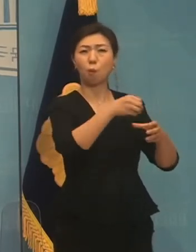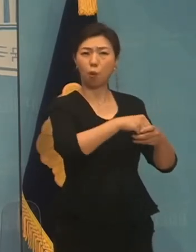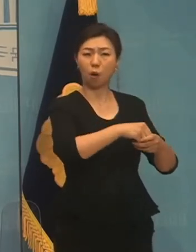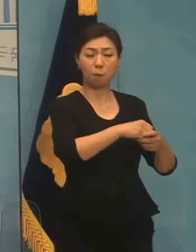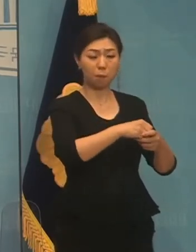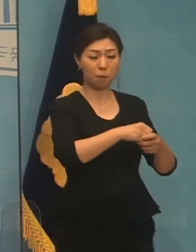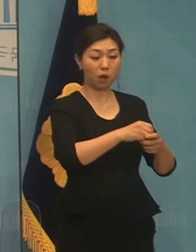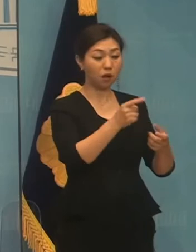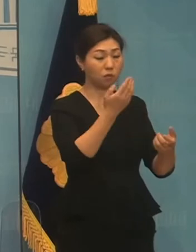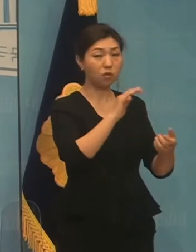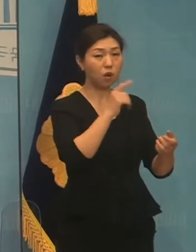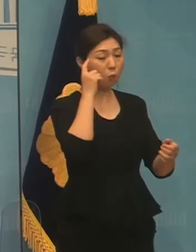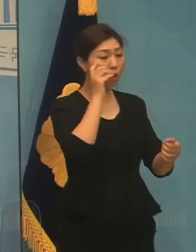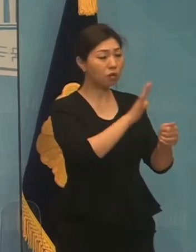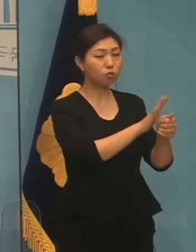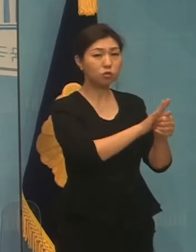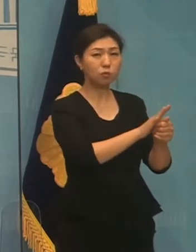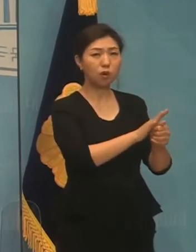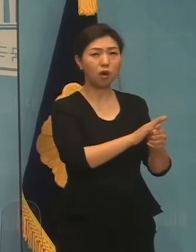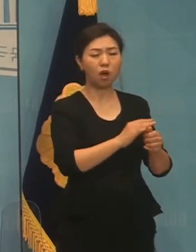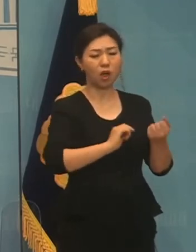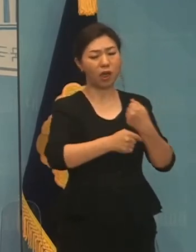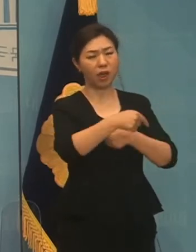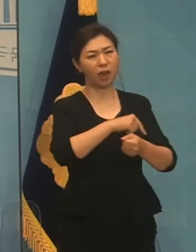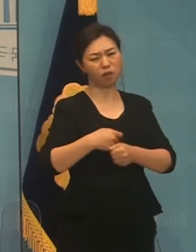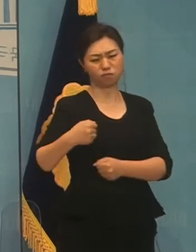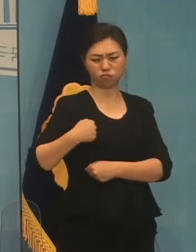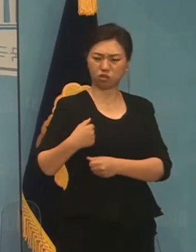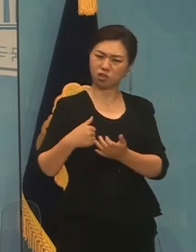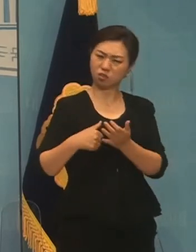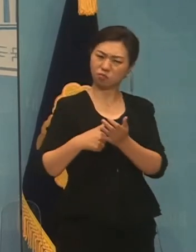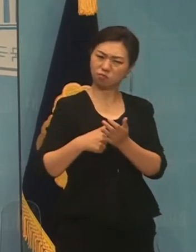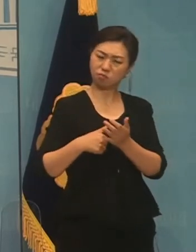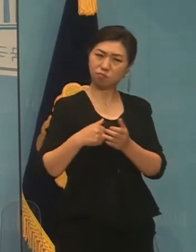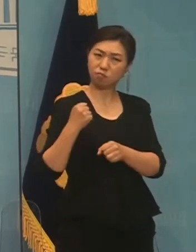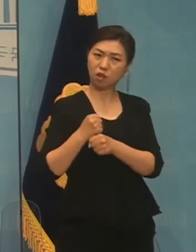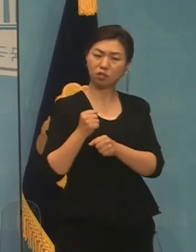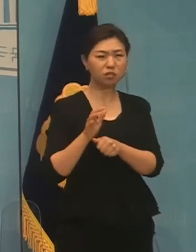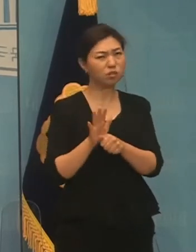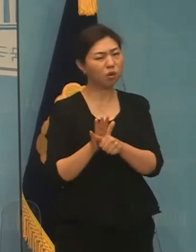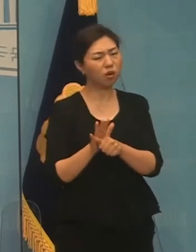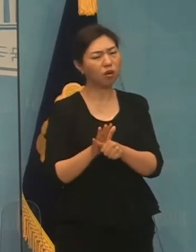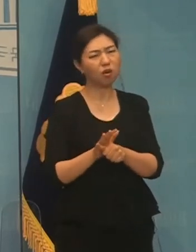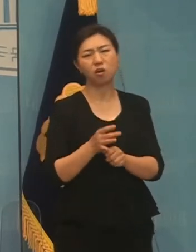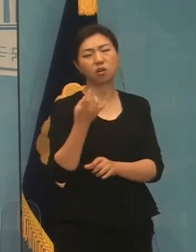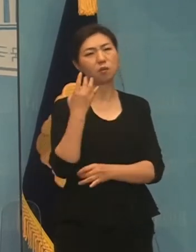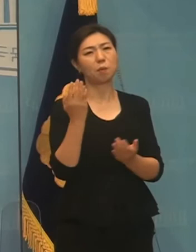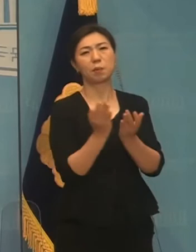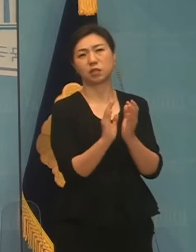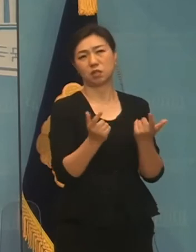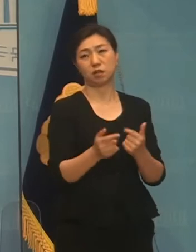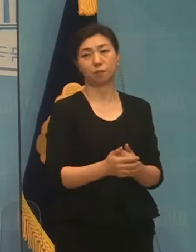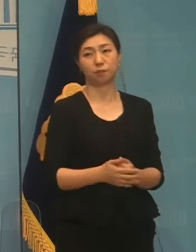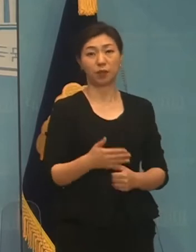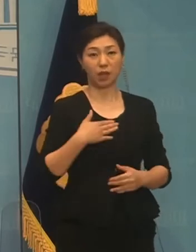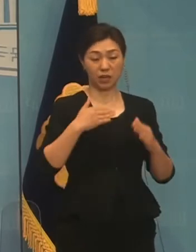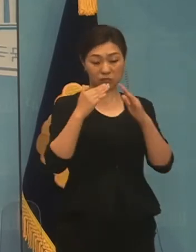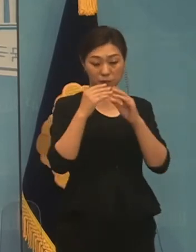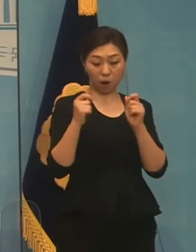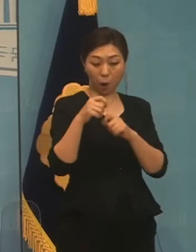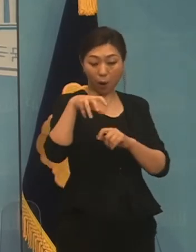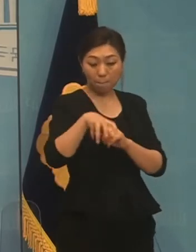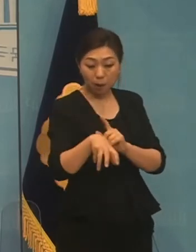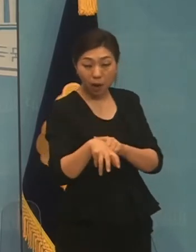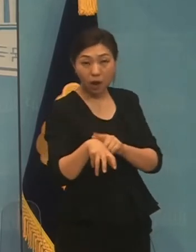논란이 발생할 수 있다는 점에서 대안으로 적절하지 않습니다. 내 집 앞에 원전 입지를 반대하면서 다른